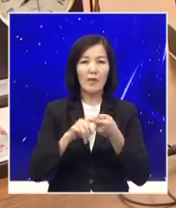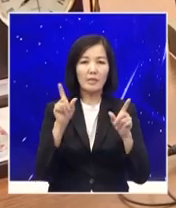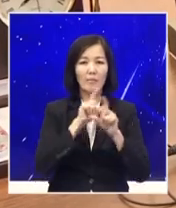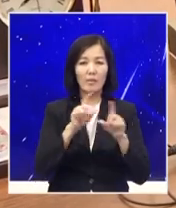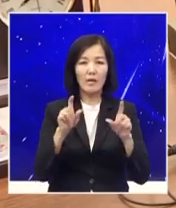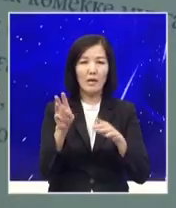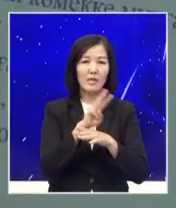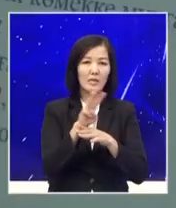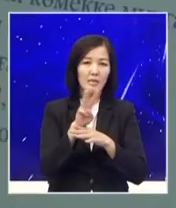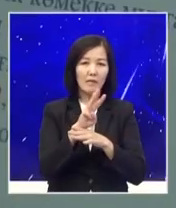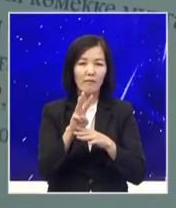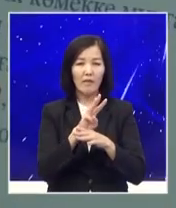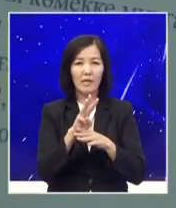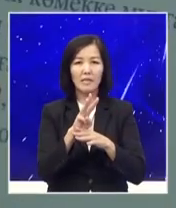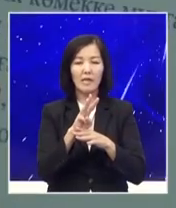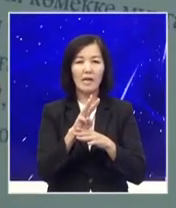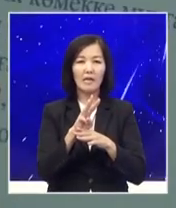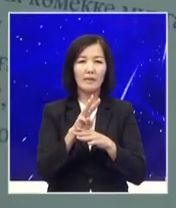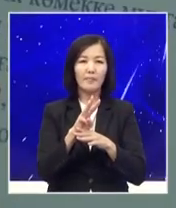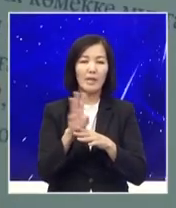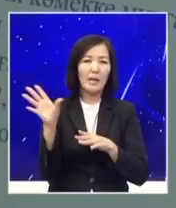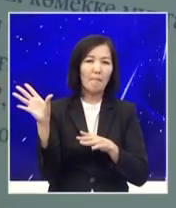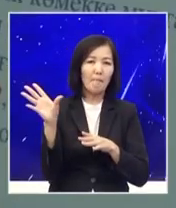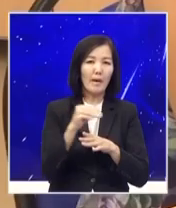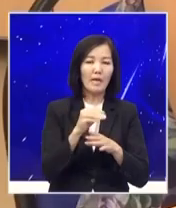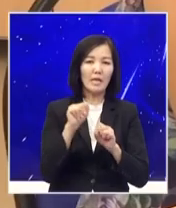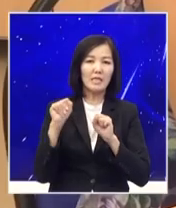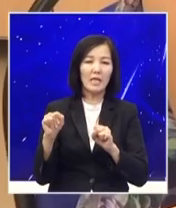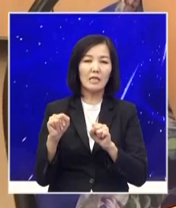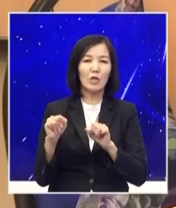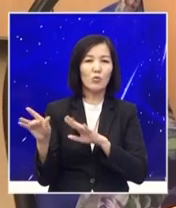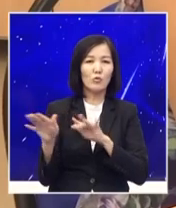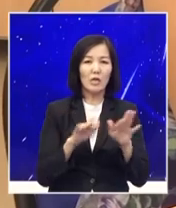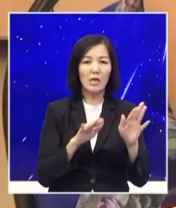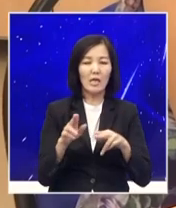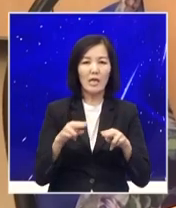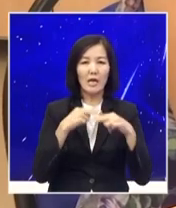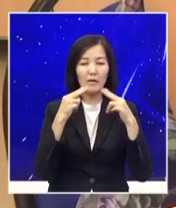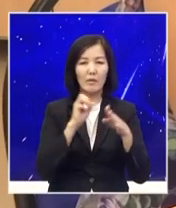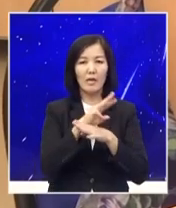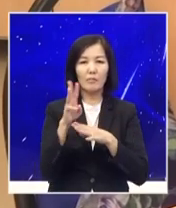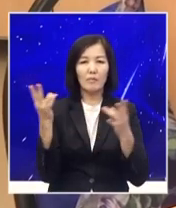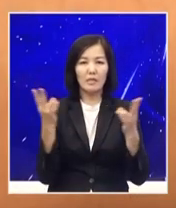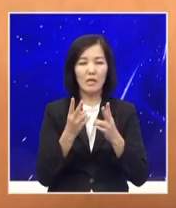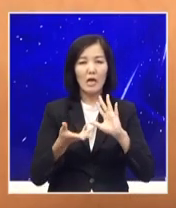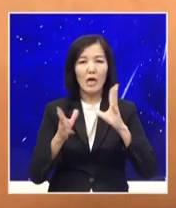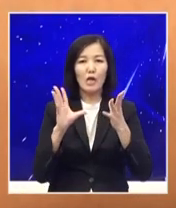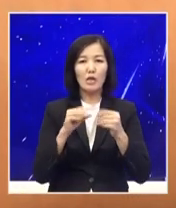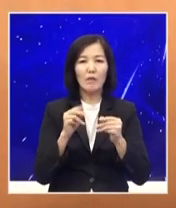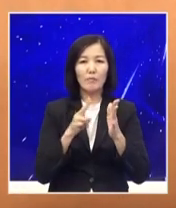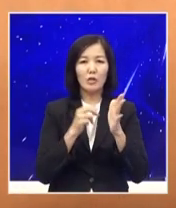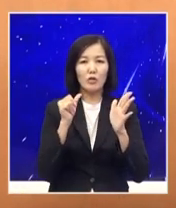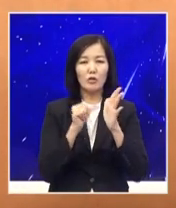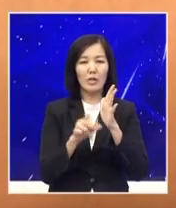мекемелер дезинфекциялық туннельдер, кілемшелер, термометрлер, бактерицидтік шамдармен жабдықталуы керек. Жалпы облыста